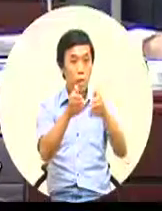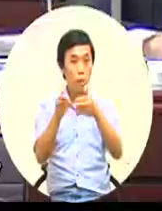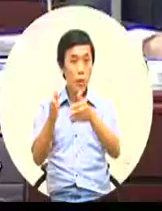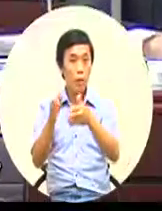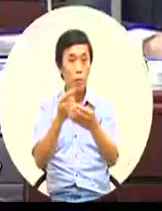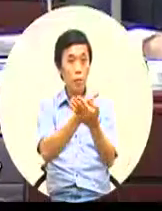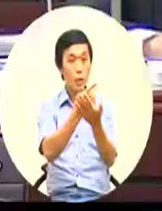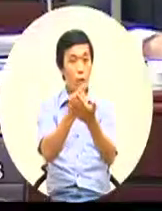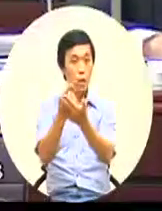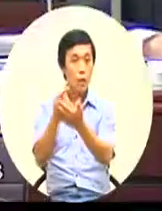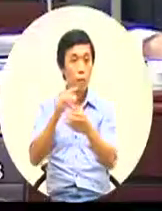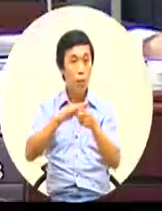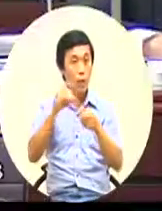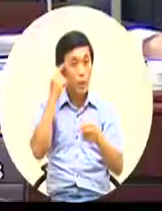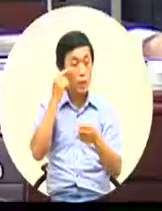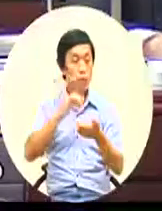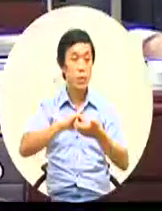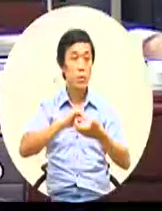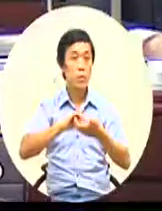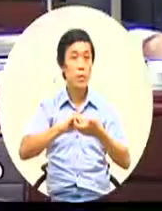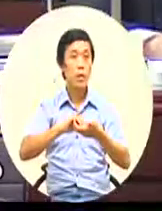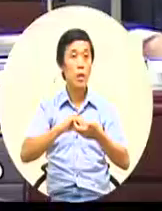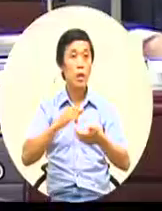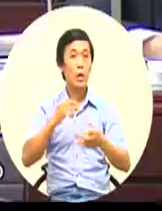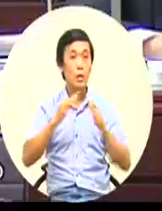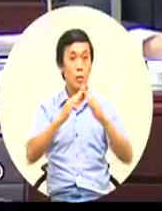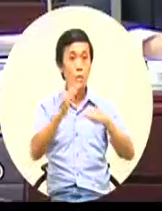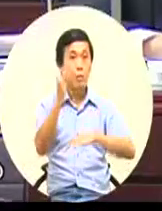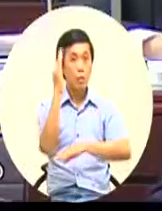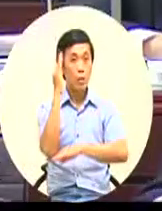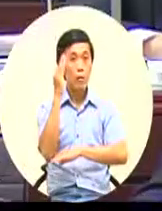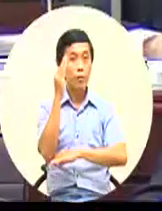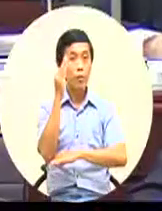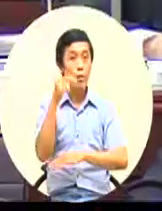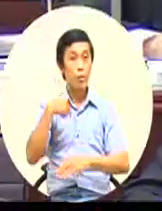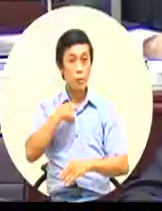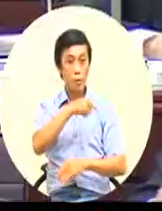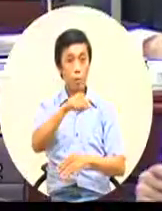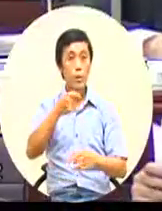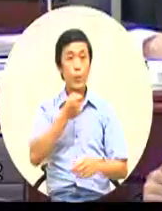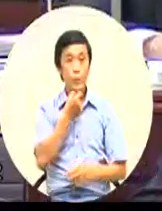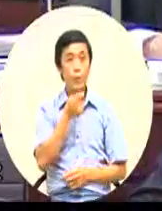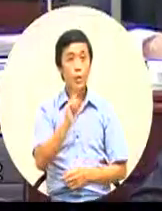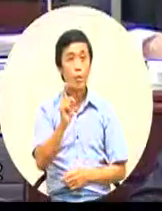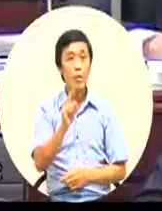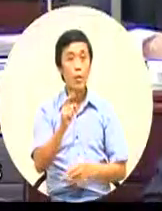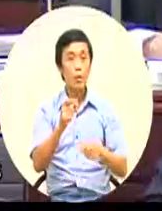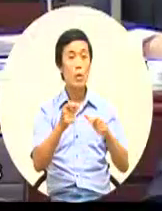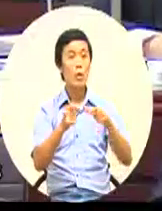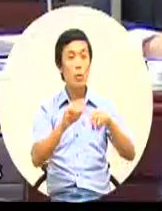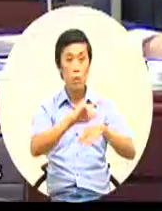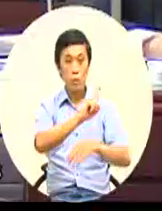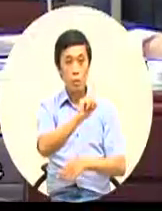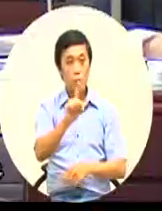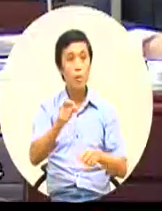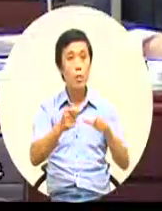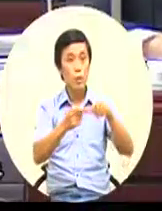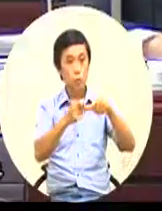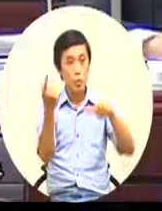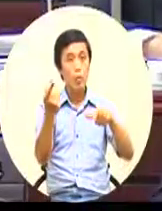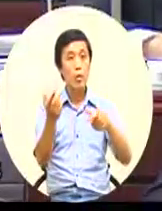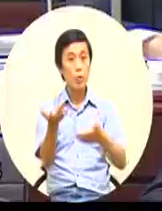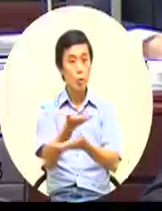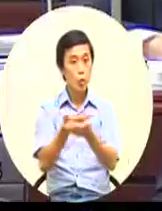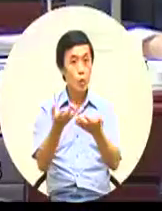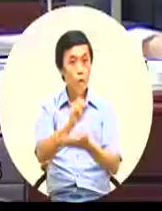坚持。啊，市政府我讲过，我们愿意在透明公开的过程之中，所有的沟通都可以公